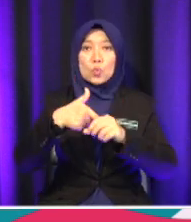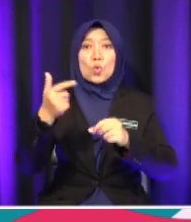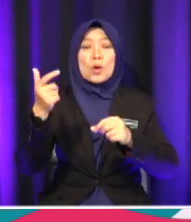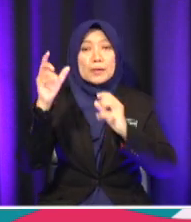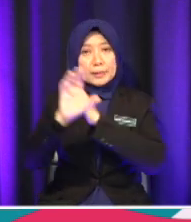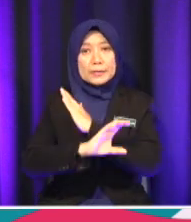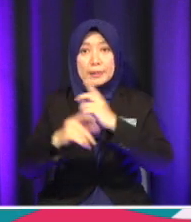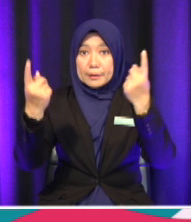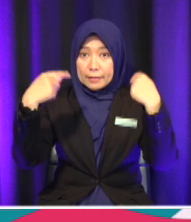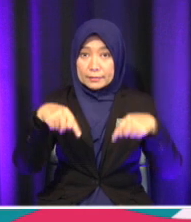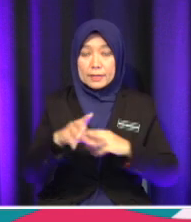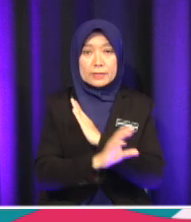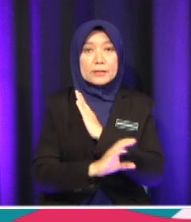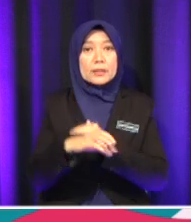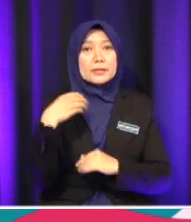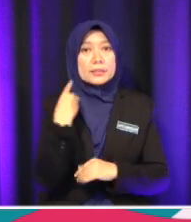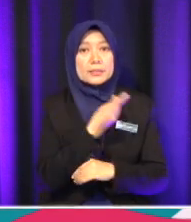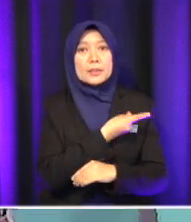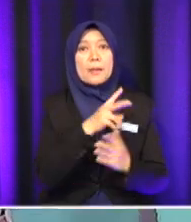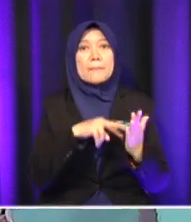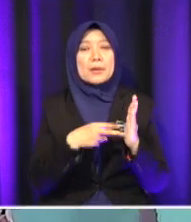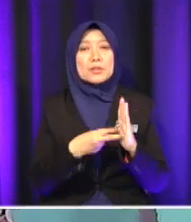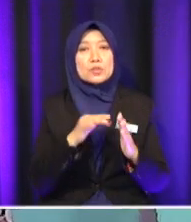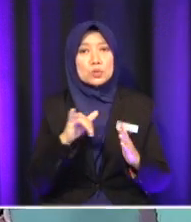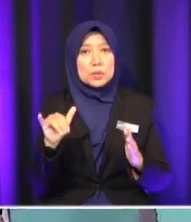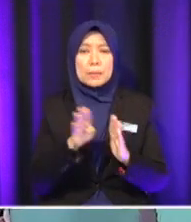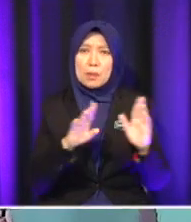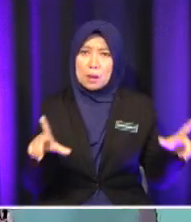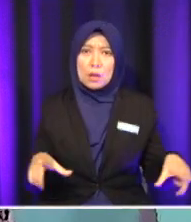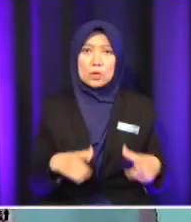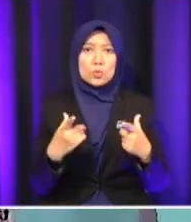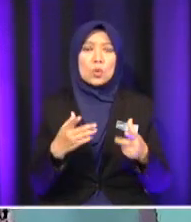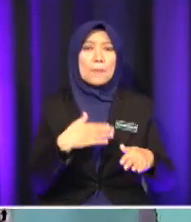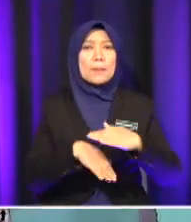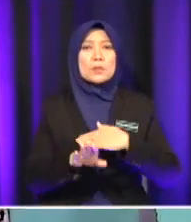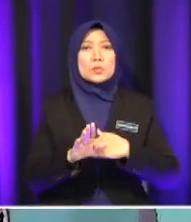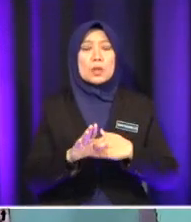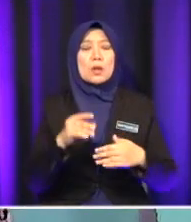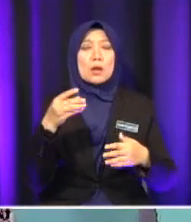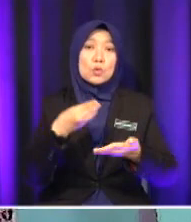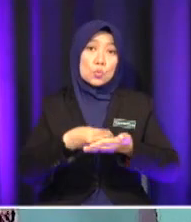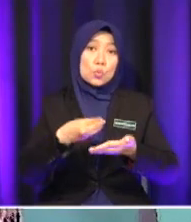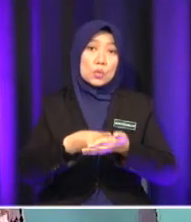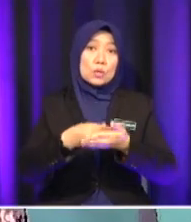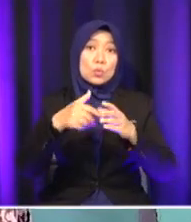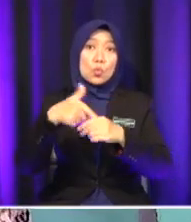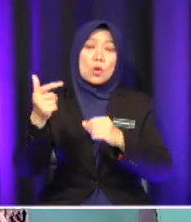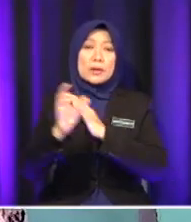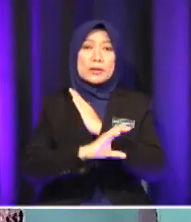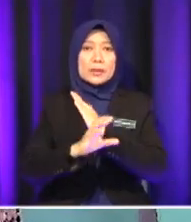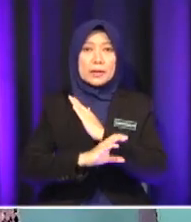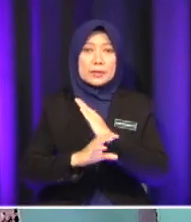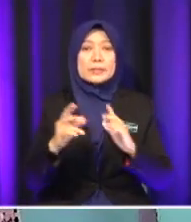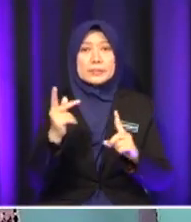kita dan itu masuknya ialah berlaku kemasukan mata uang asing ke dalam negara